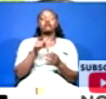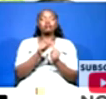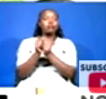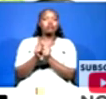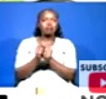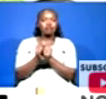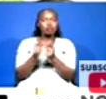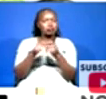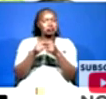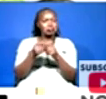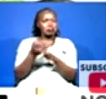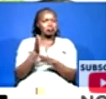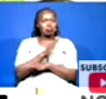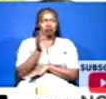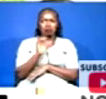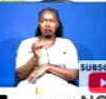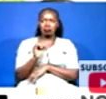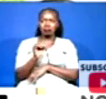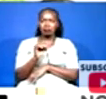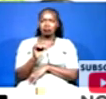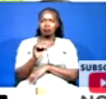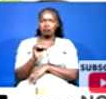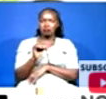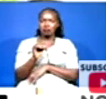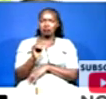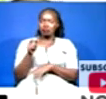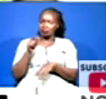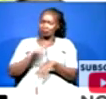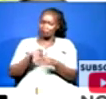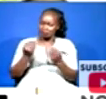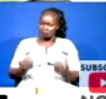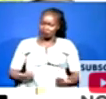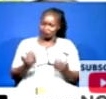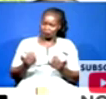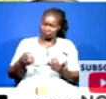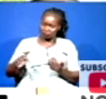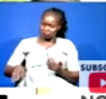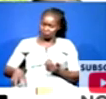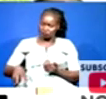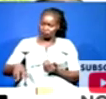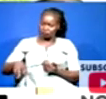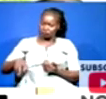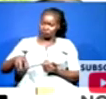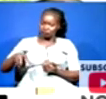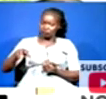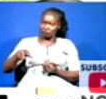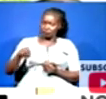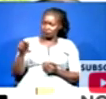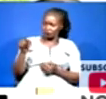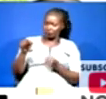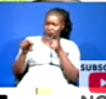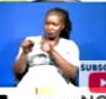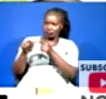Hata kutoka wasa kutoka utoto wao. Huyu mwenye ameumiza mwenzake.